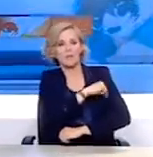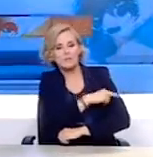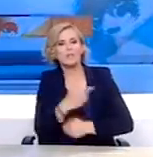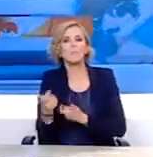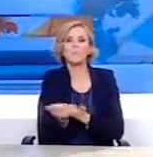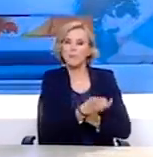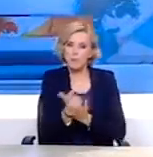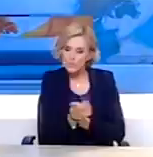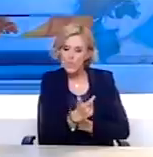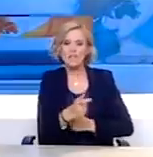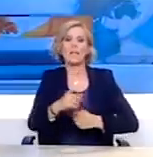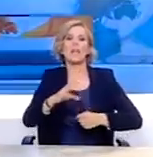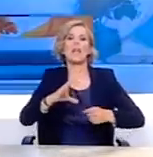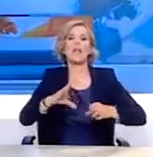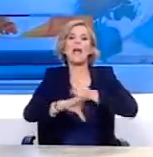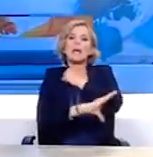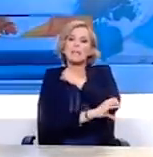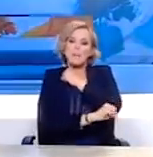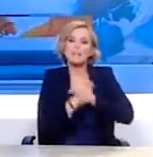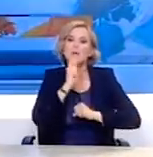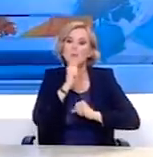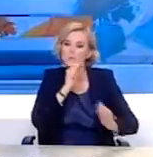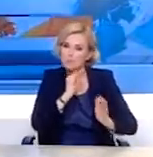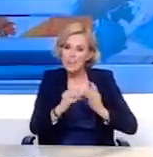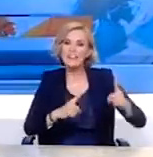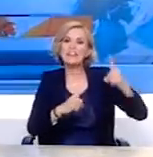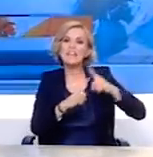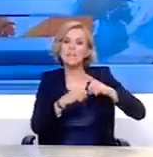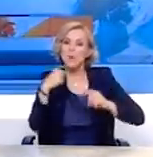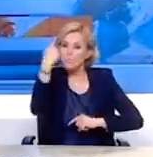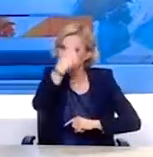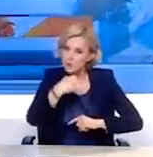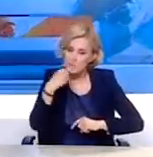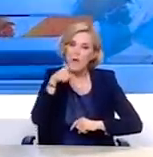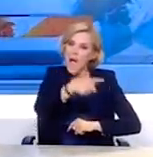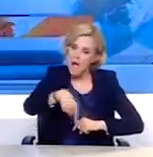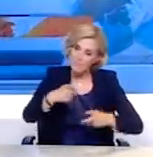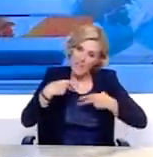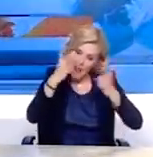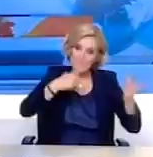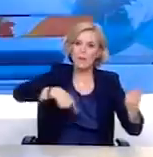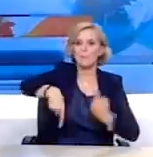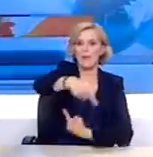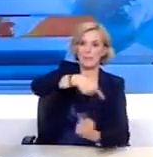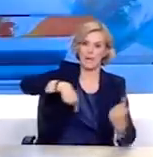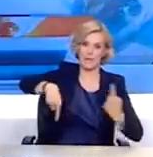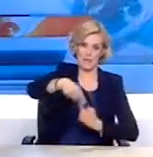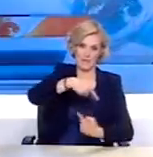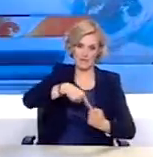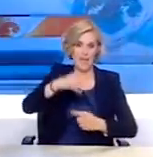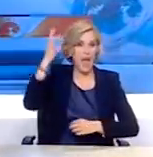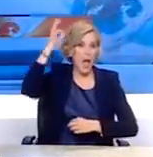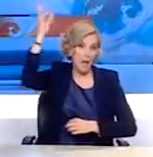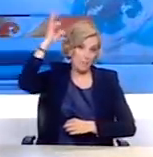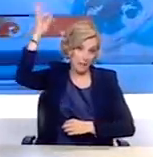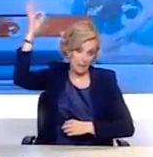το προσωπικό της Γενικής Γραμματείας Πολιτικής Προστασίας και το τεχνικό προσωπικό κρισίμων υποδομών του κράτους. Η εξαίρεση ισχύει